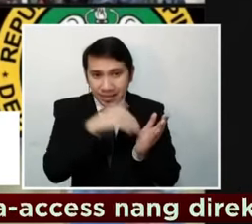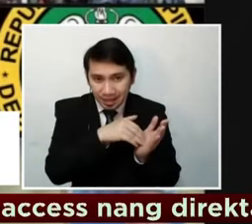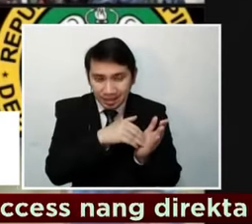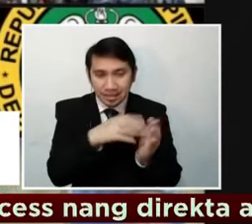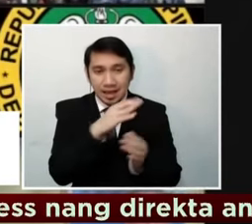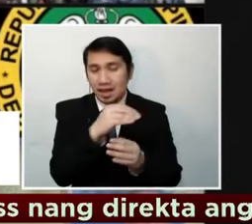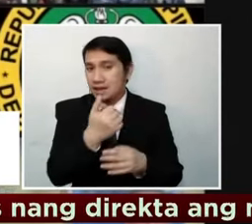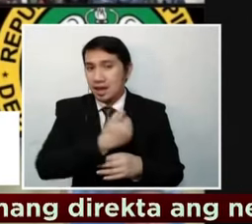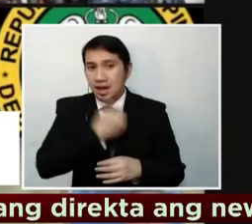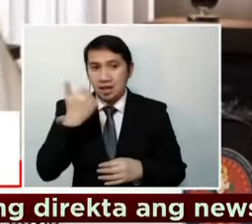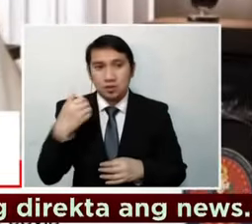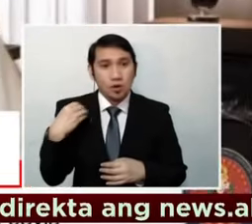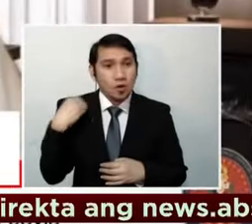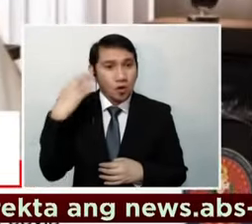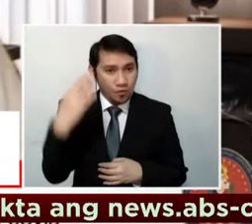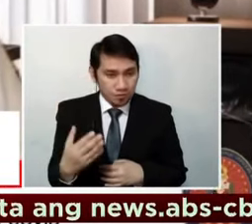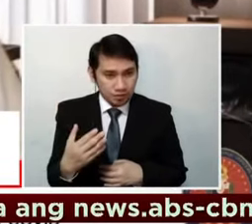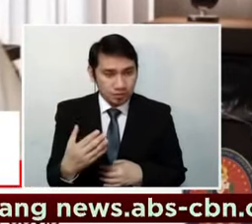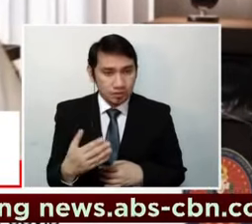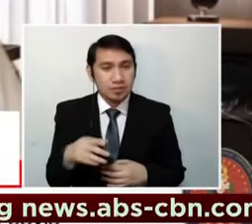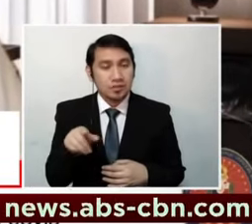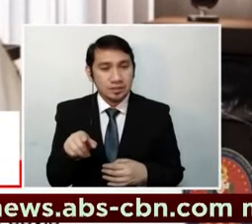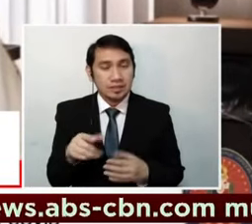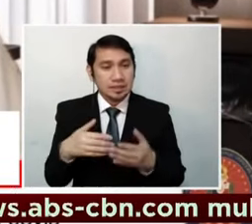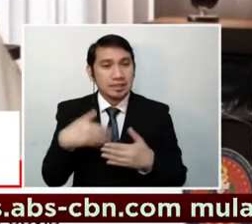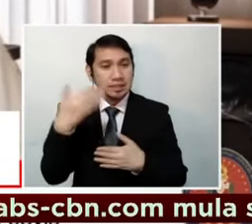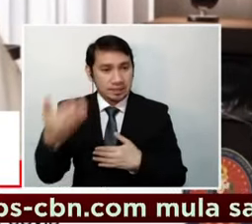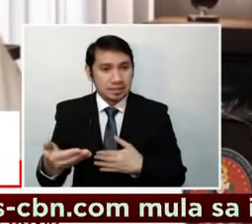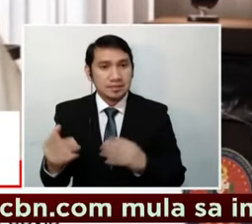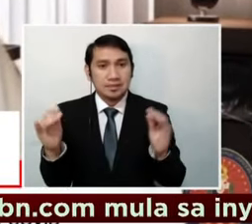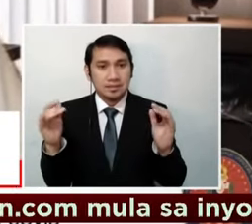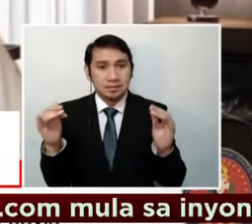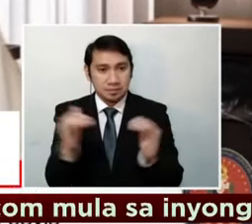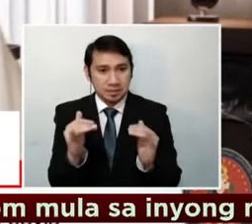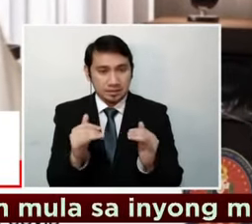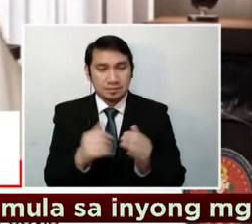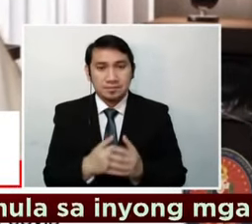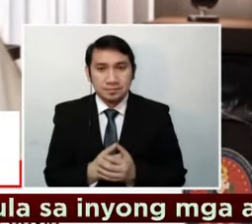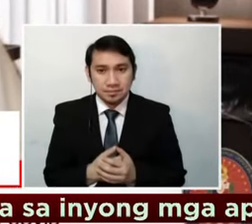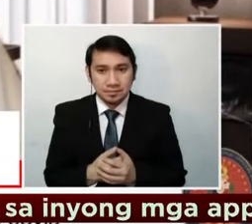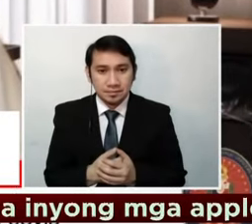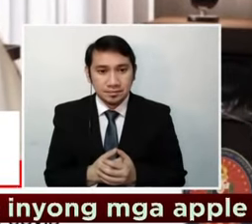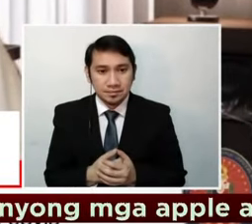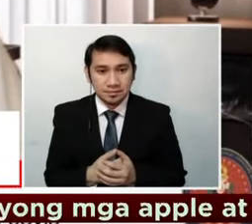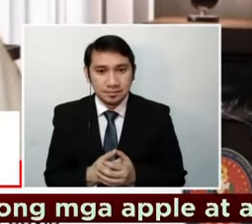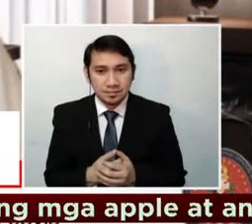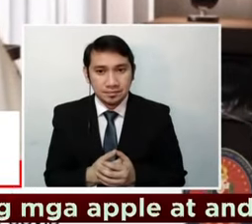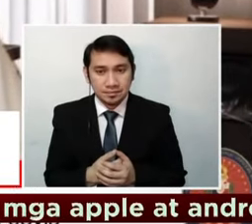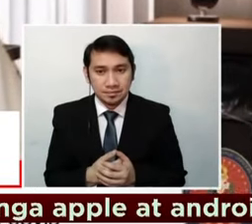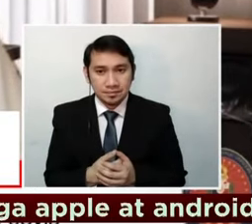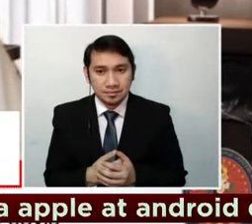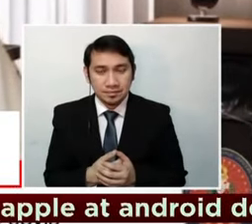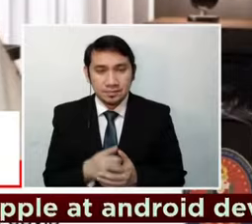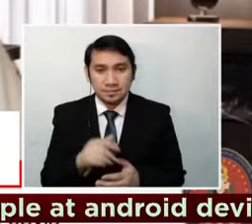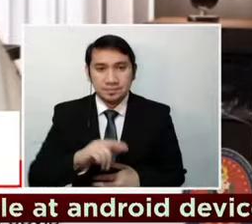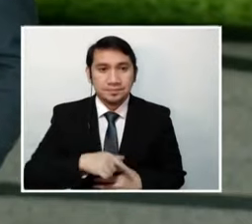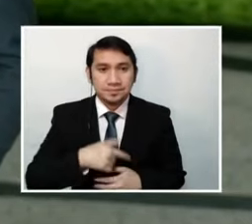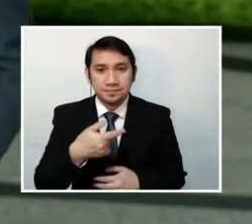ng DBM at formally sa Senado sa susunod na pagdinig. Katrina Domingo, ABS-CBN News.